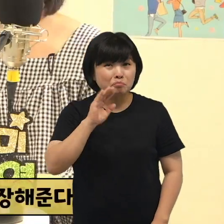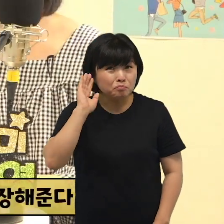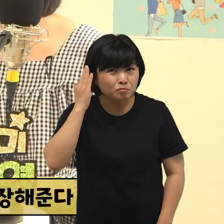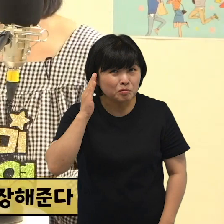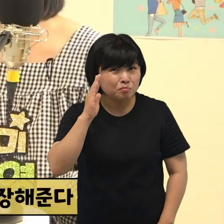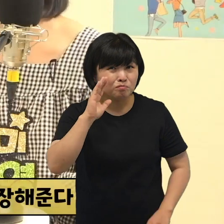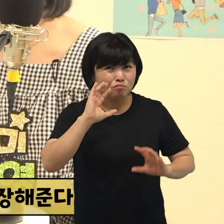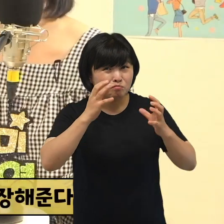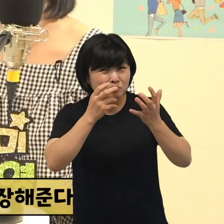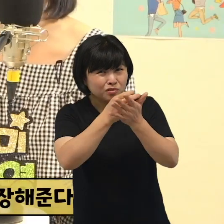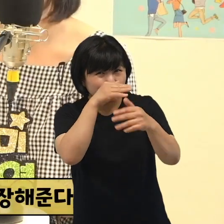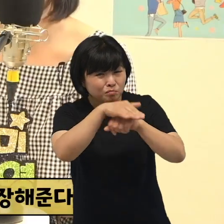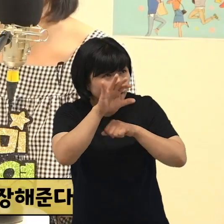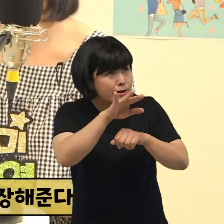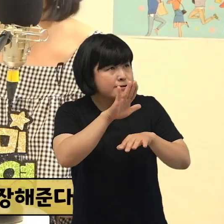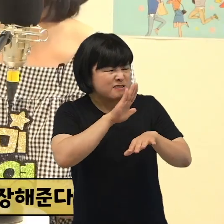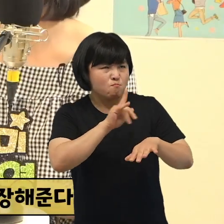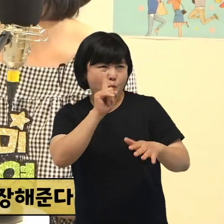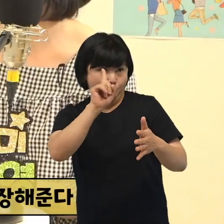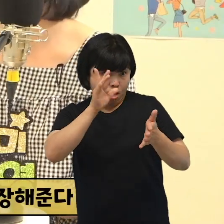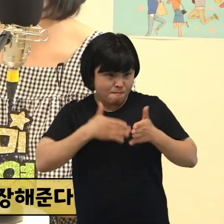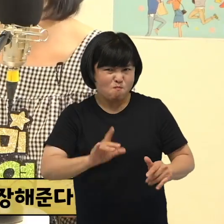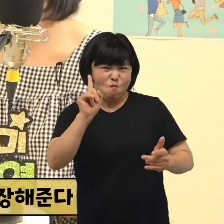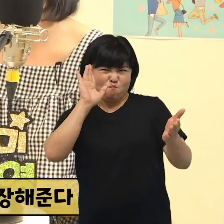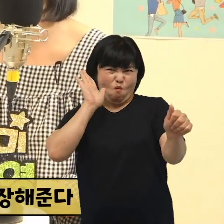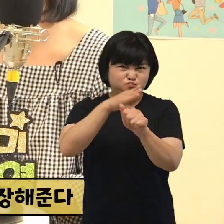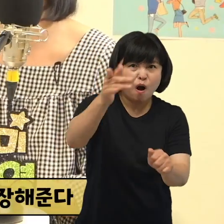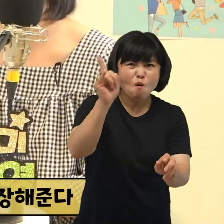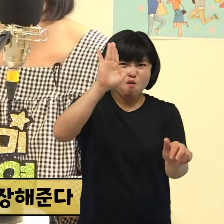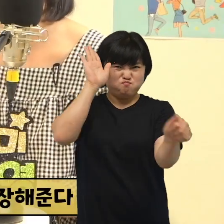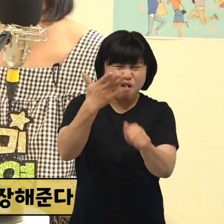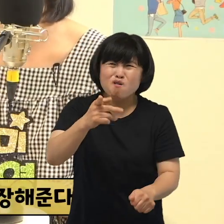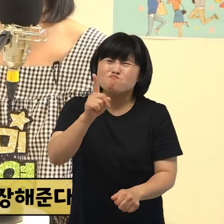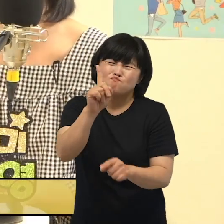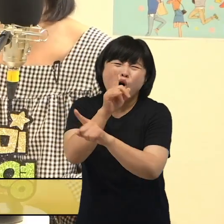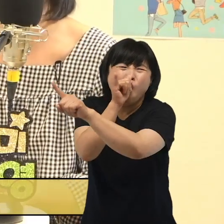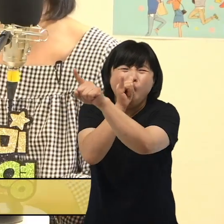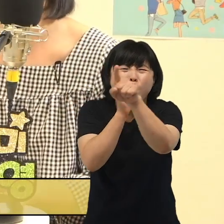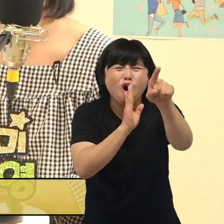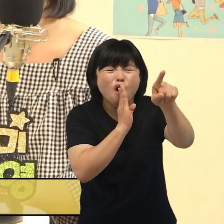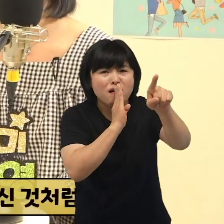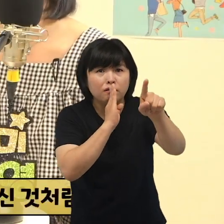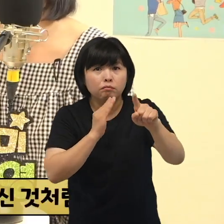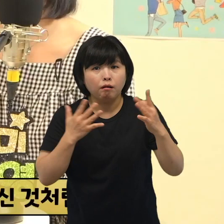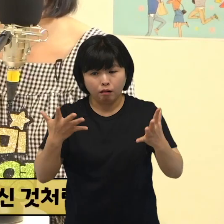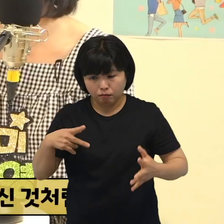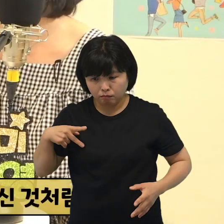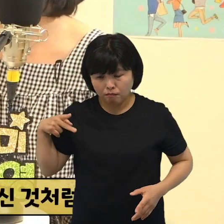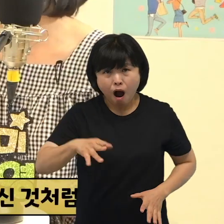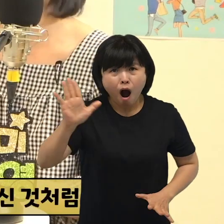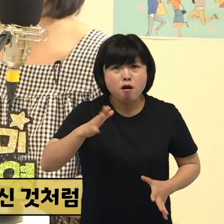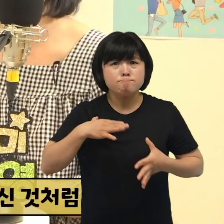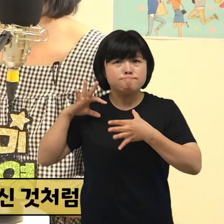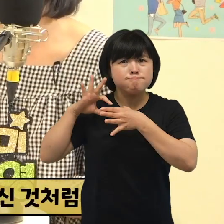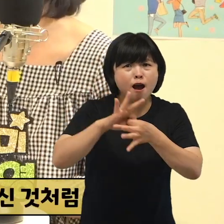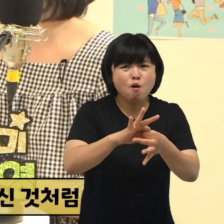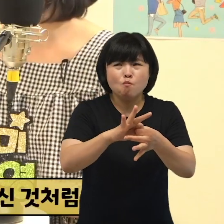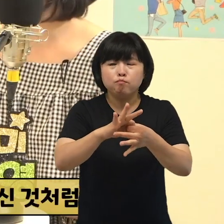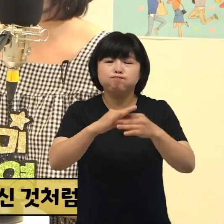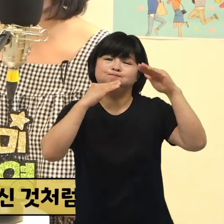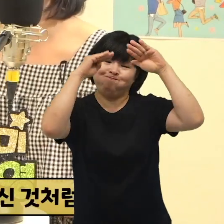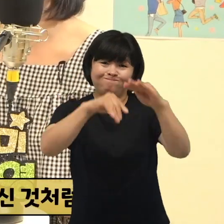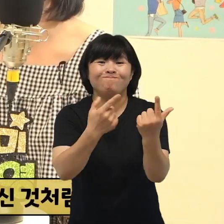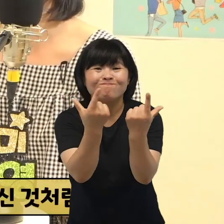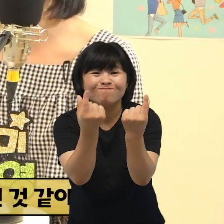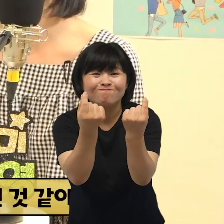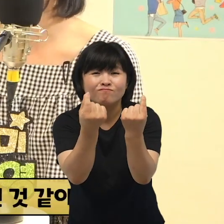해요. 그래서 요즘 국가 제도 되게 잘 보장해준다 이런 것도 있고 경력 단절이 되지 않으니까